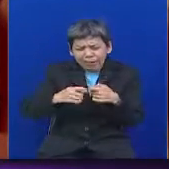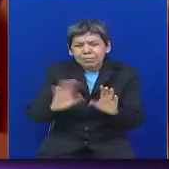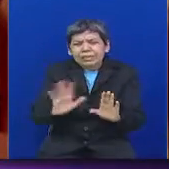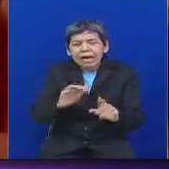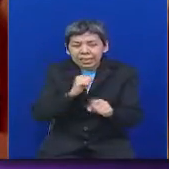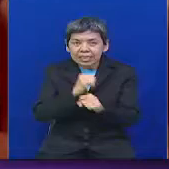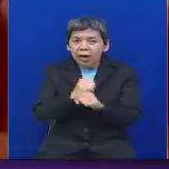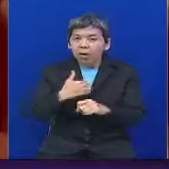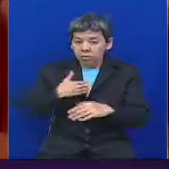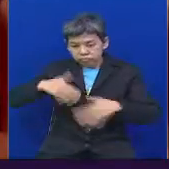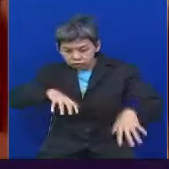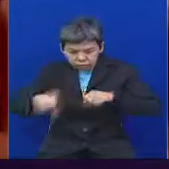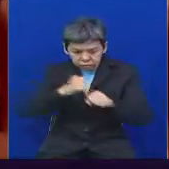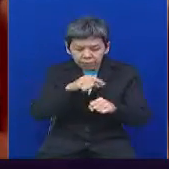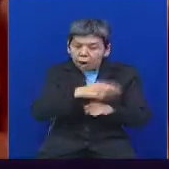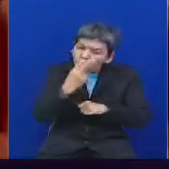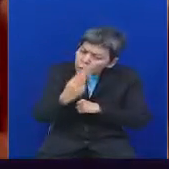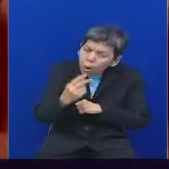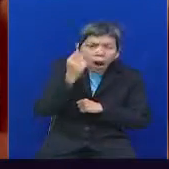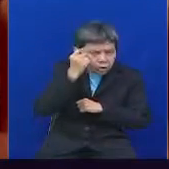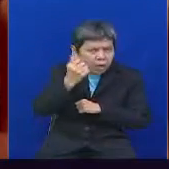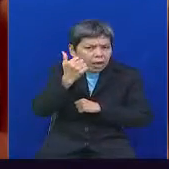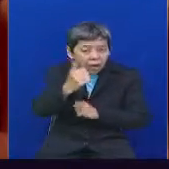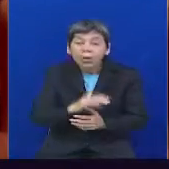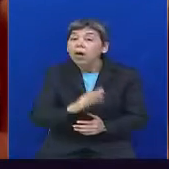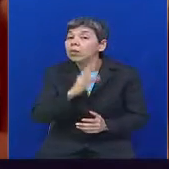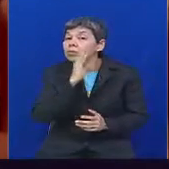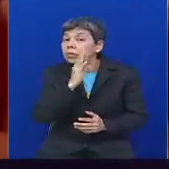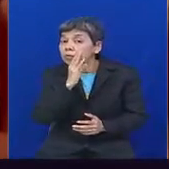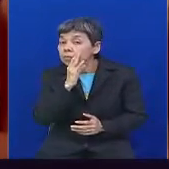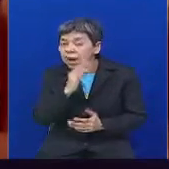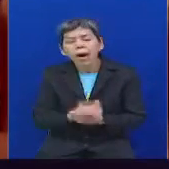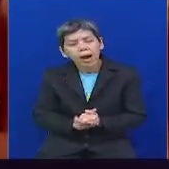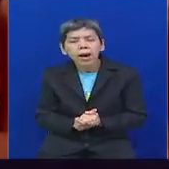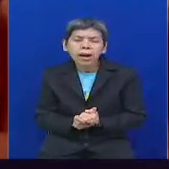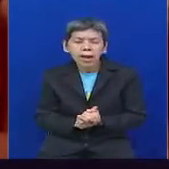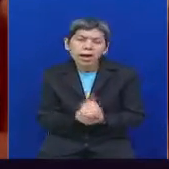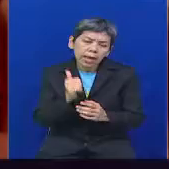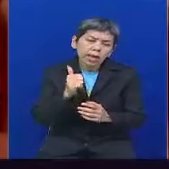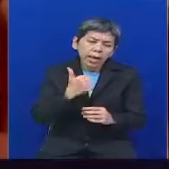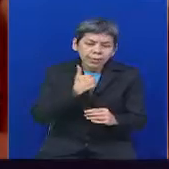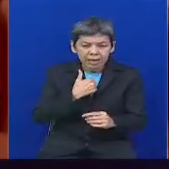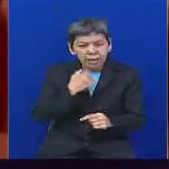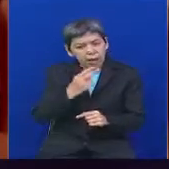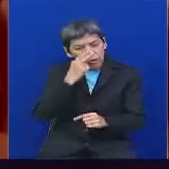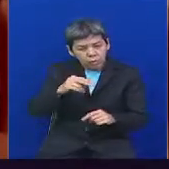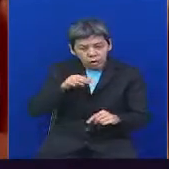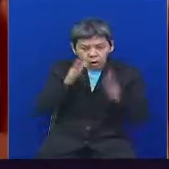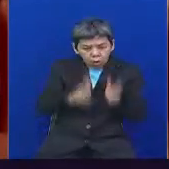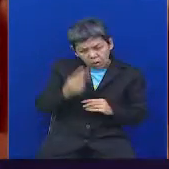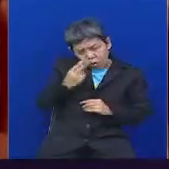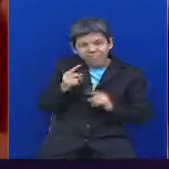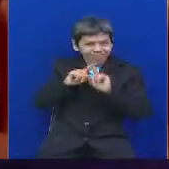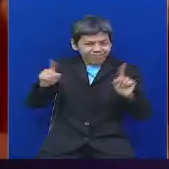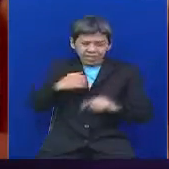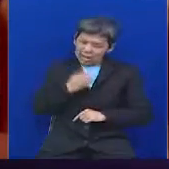ามารถของคนทั่วไปที่จะดูอะค่ะถ้าเกิดแต่ว่าโอเคอะมันวิธีการมองหนังต่างกันถ้าคนทั่ว